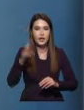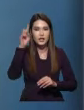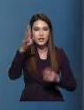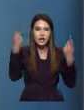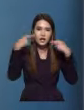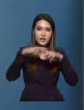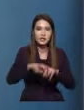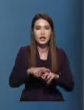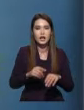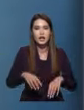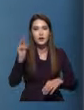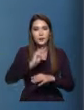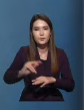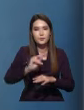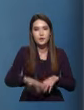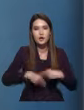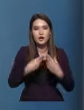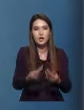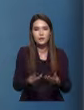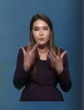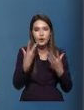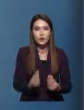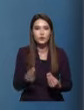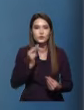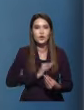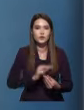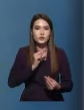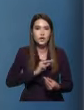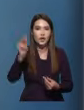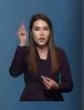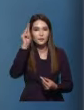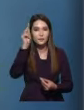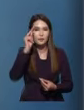білімді игеріп жүрген шәкірттеріміз үшін бұл мектептер білім мен